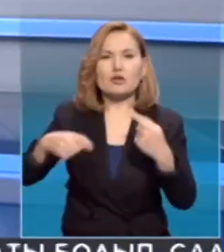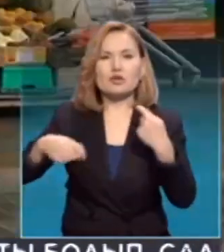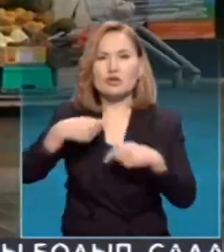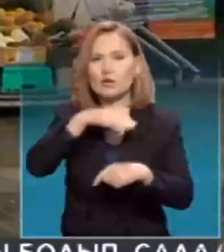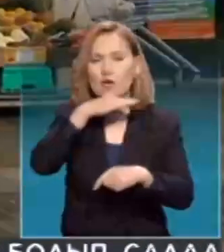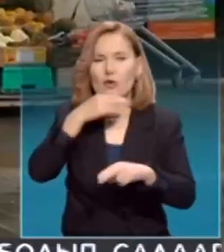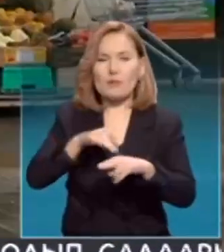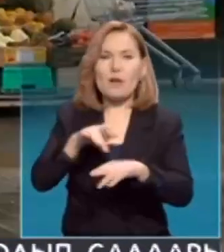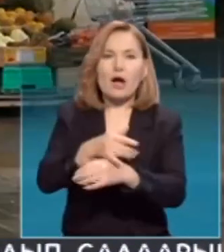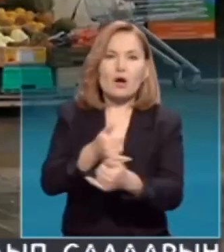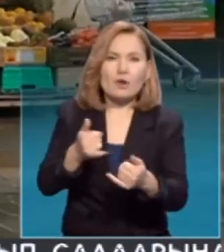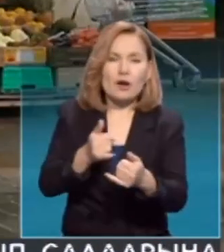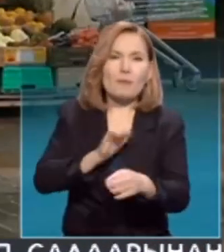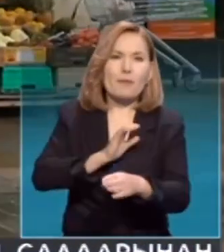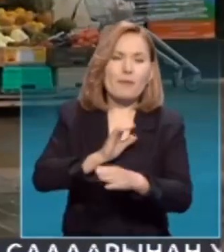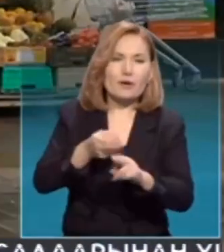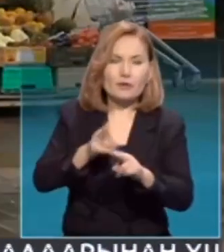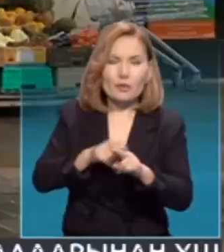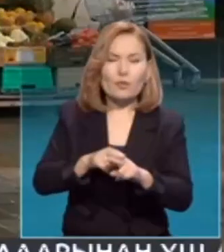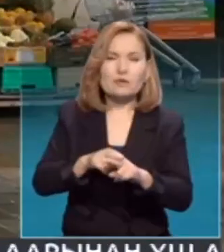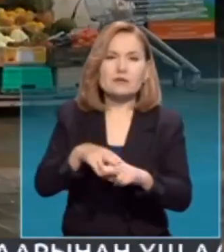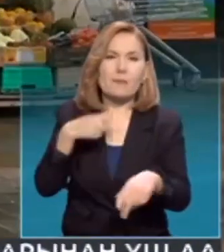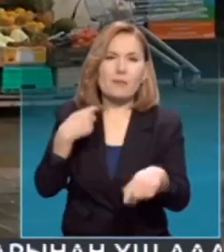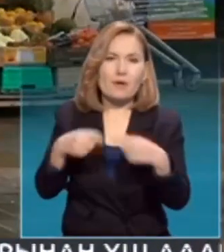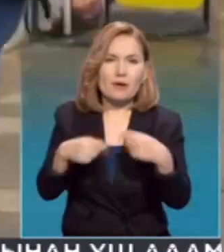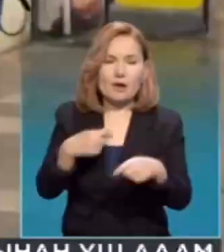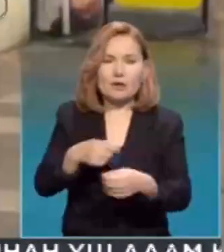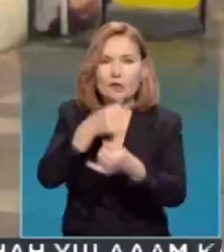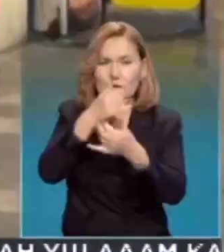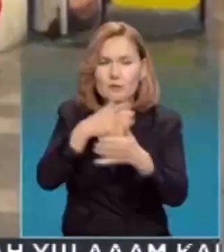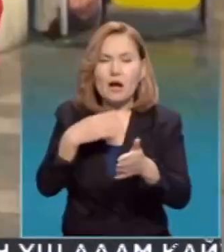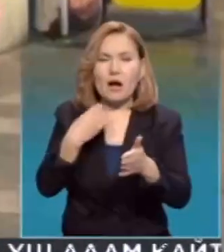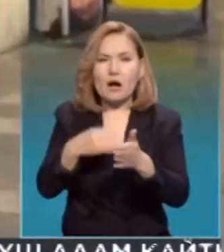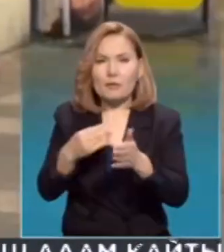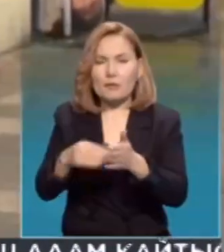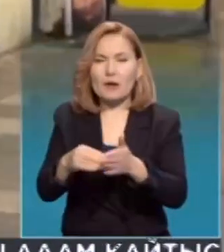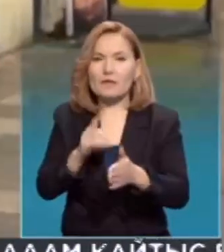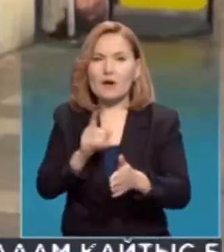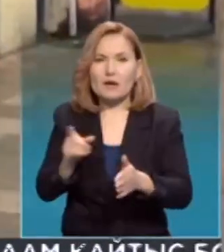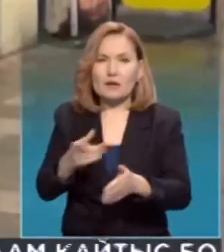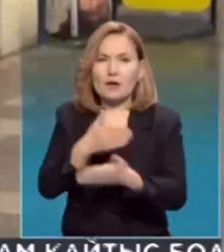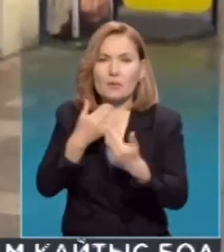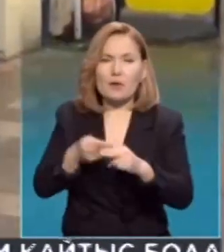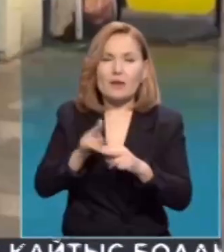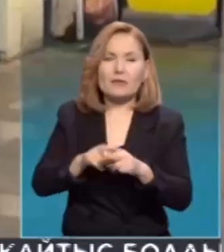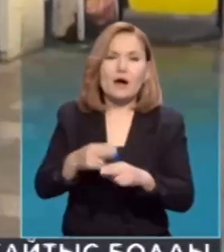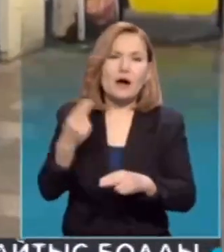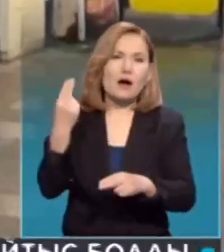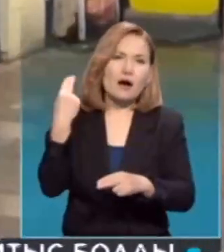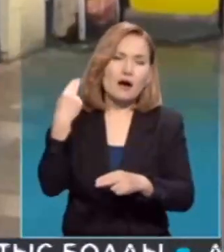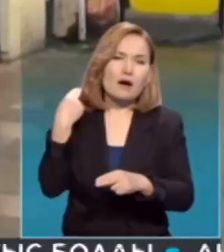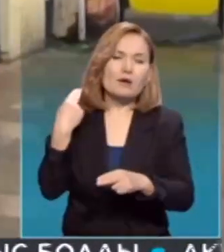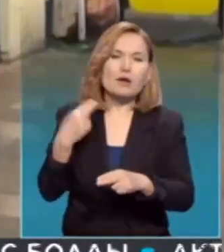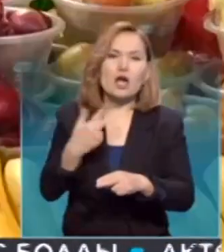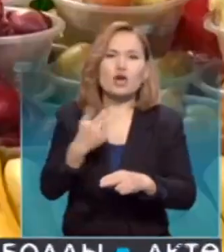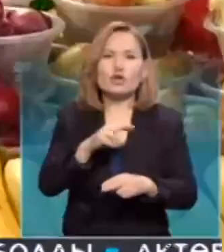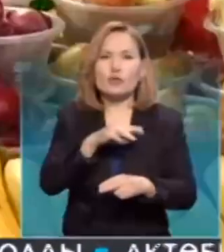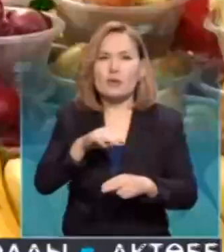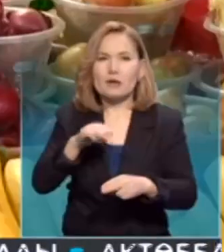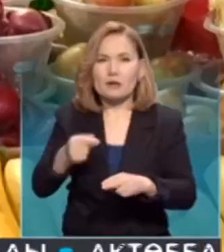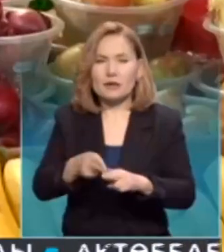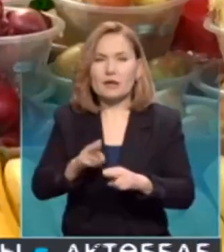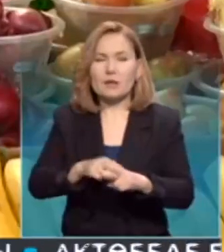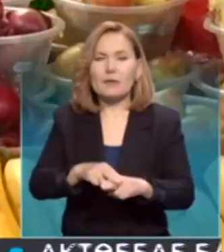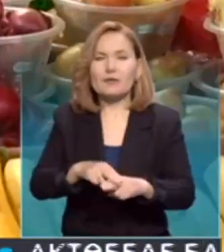Ал қызметі мен өнімдерін тұтынатын халықта ақша аз. Жалпы Ұлыбританияда кәсіпкерлердің қарызы 3 миллион теңге болса,